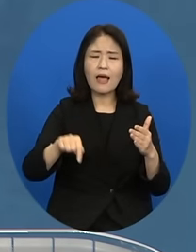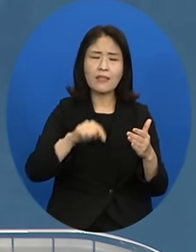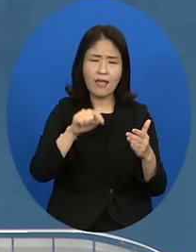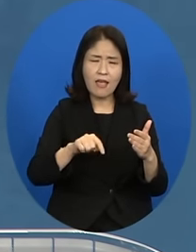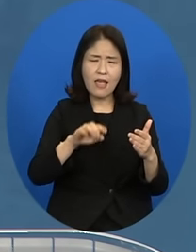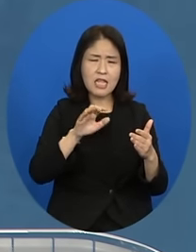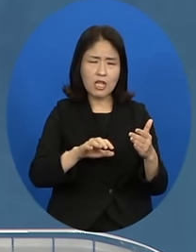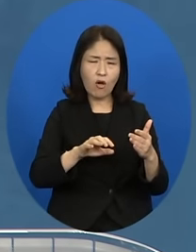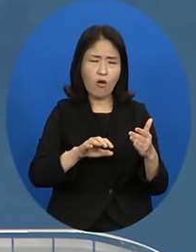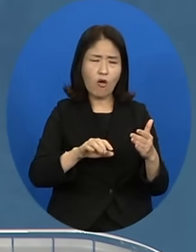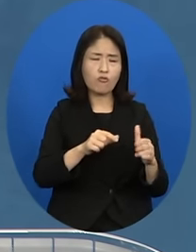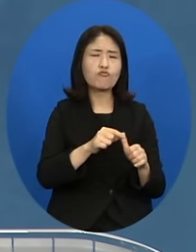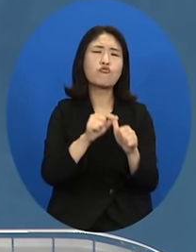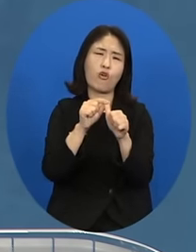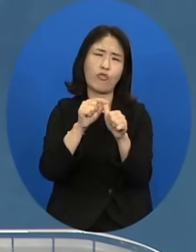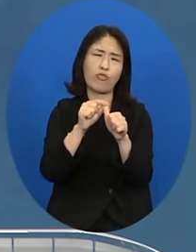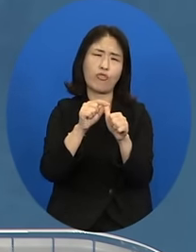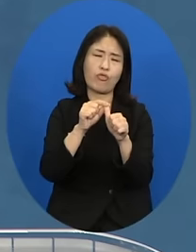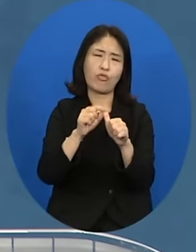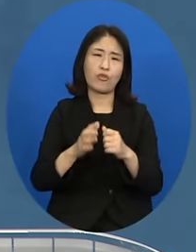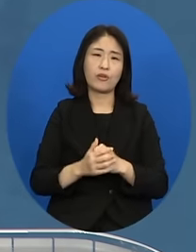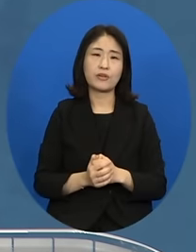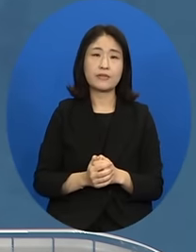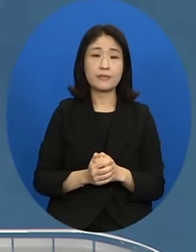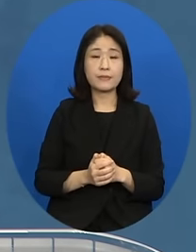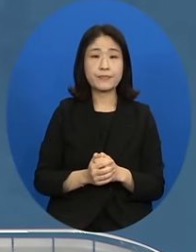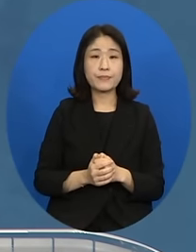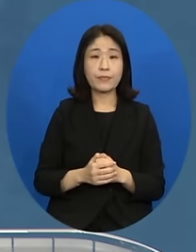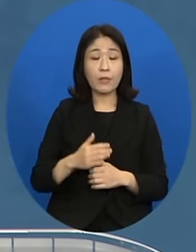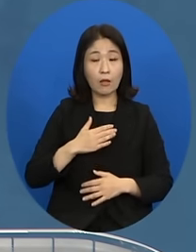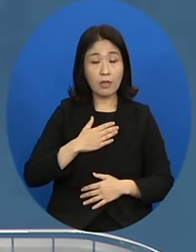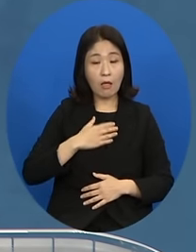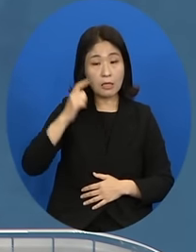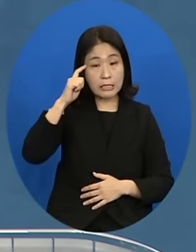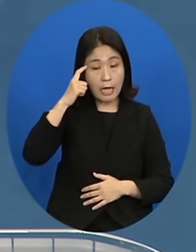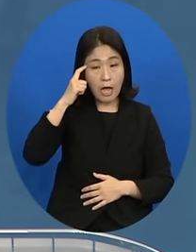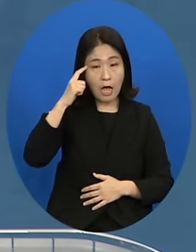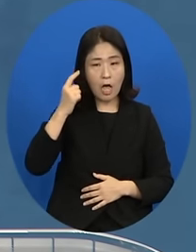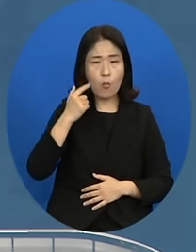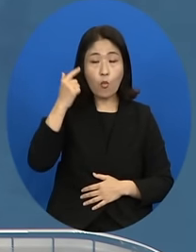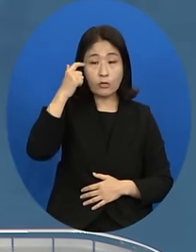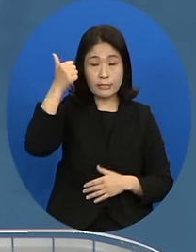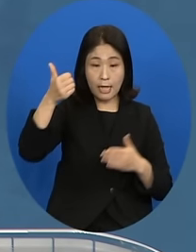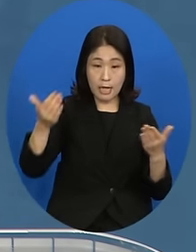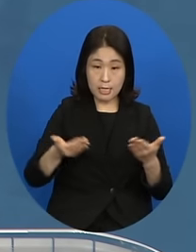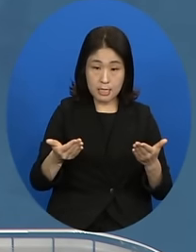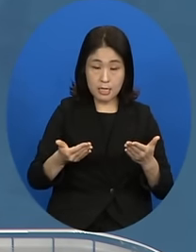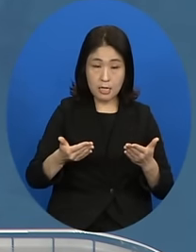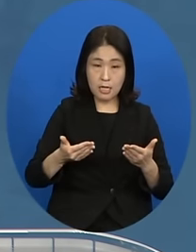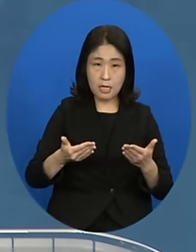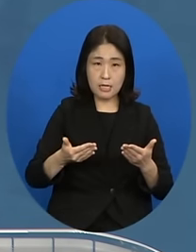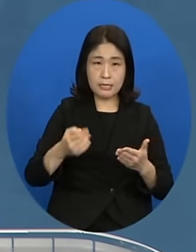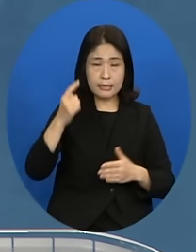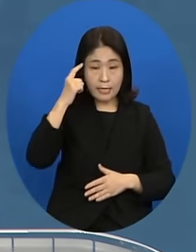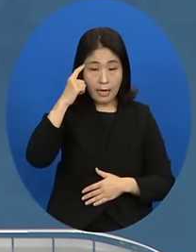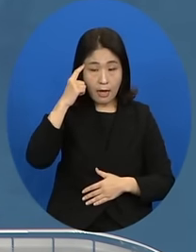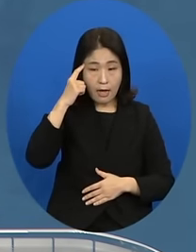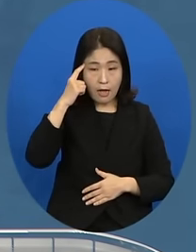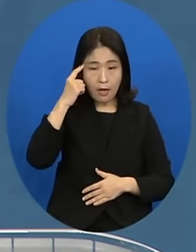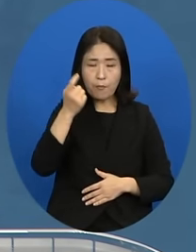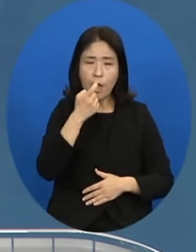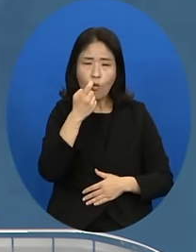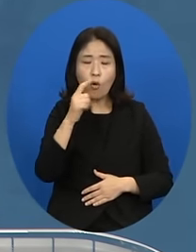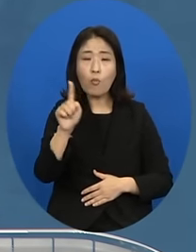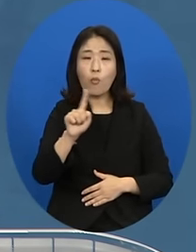구원이었습니다. 저는 목회란 최선 다해서 하는 게 목회라고 배웠습니다.